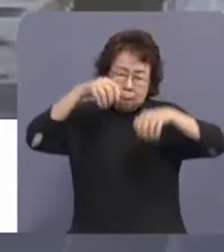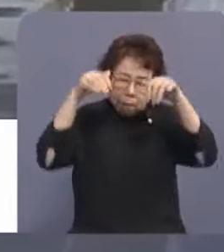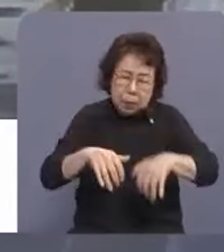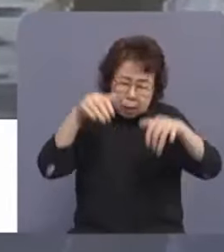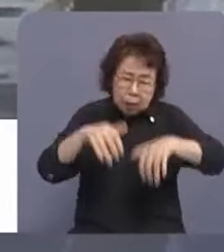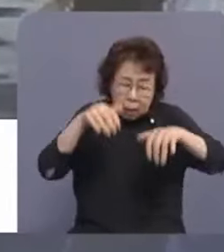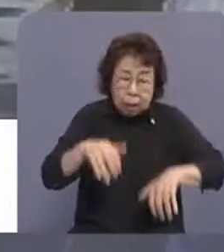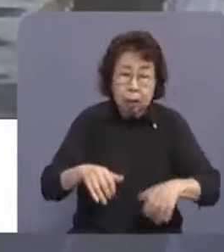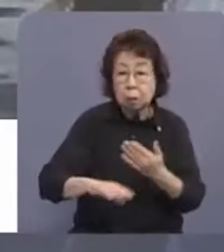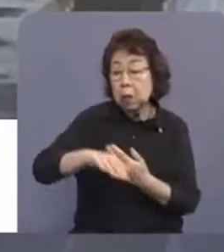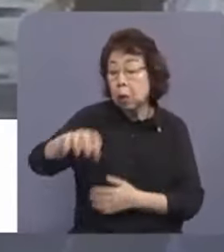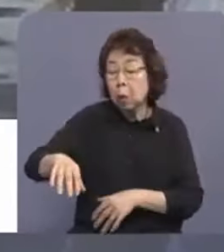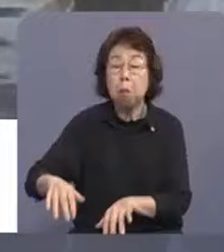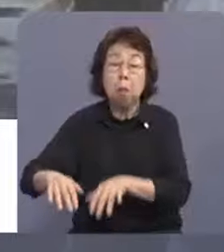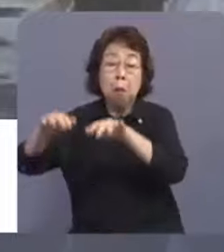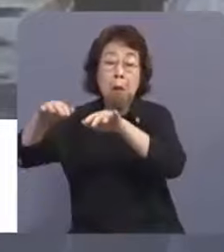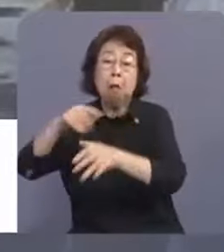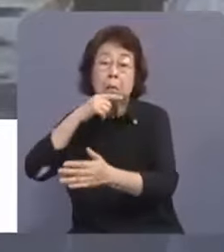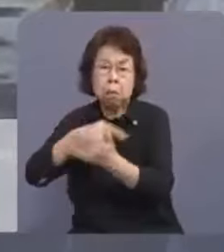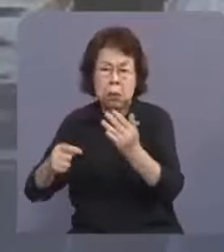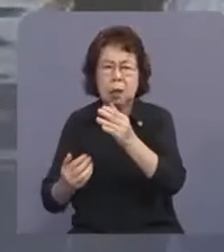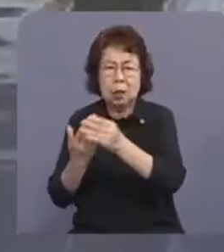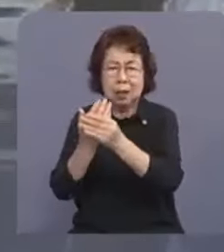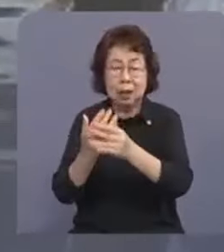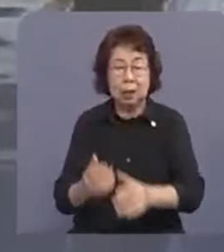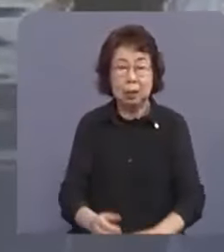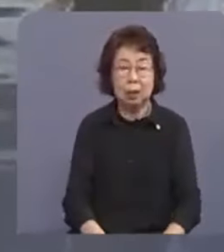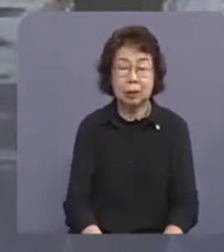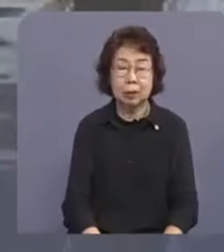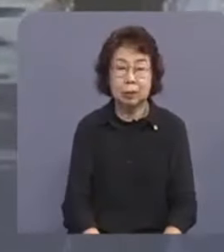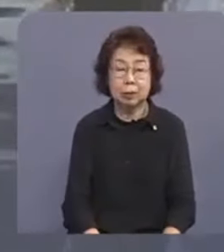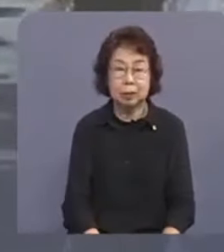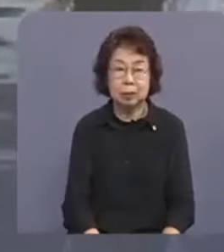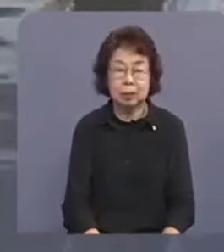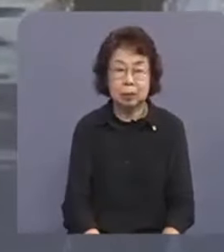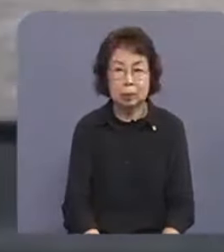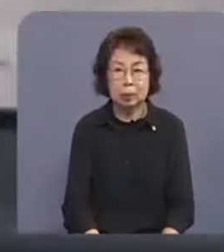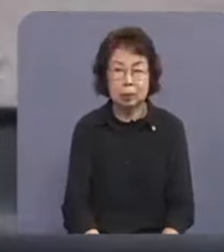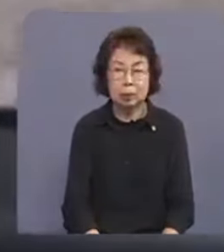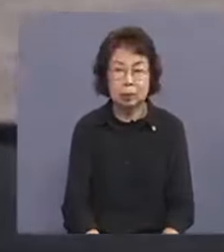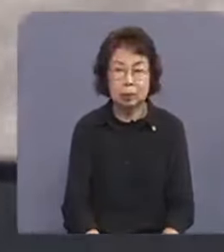곳곳에서는 침수 피해가 잇따랐습니다. 첫 소식 김영록 기자가 보도합니다.